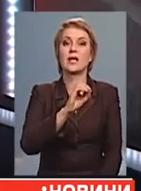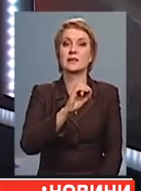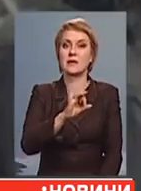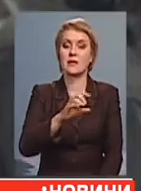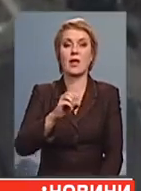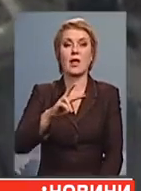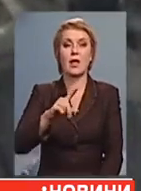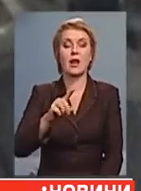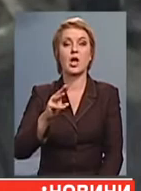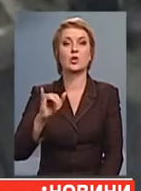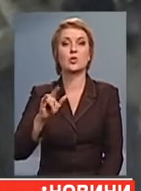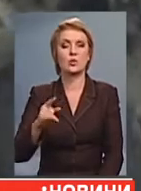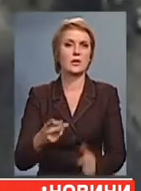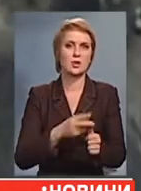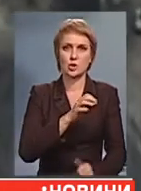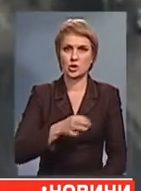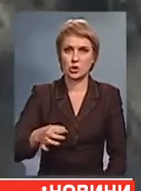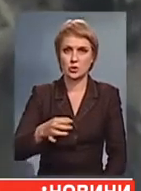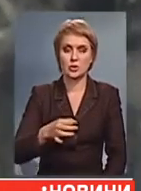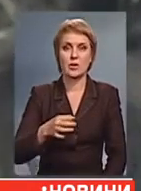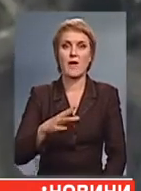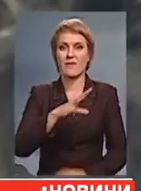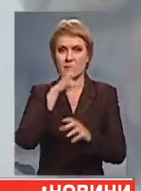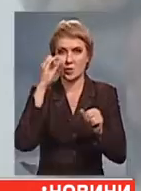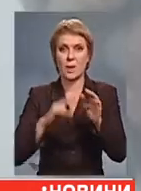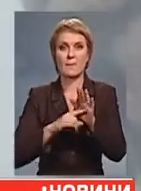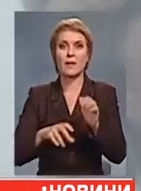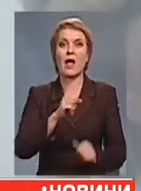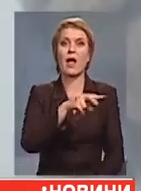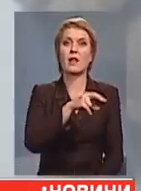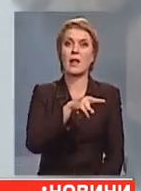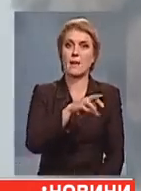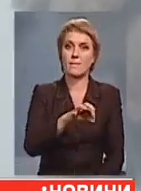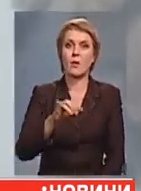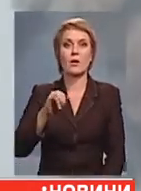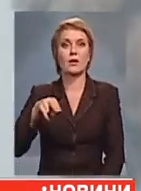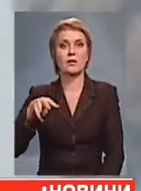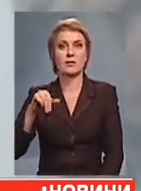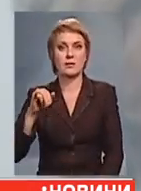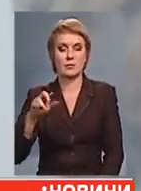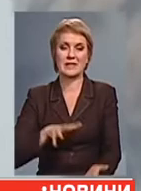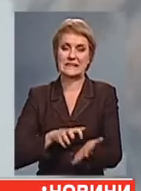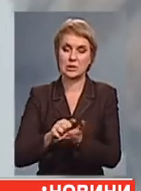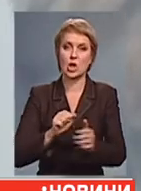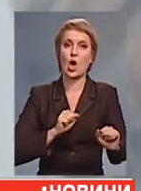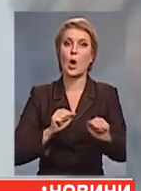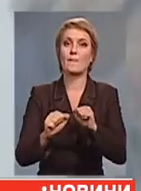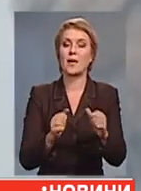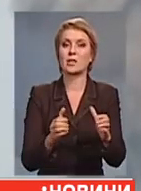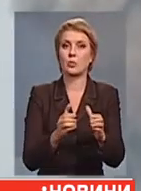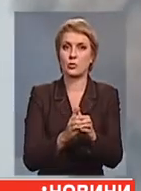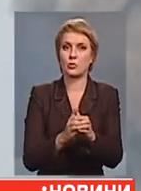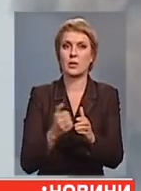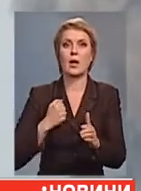Джисер-еш-Шугур та гори Завія. Уночі ж били по провінціях Алеппо і Ідліб. Знищили командний пункт, бункери